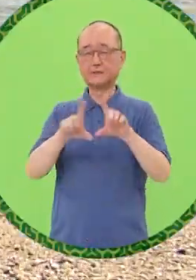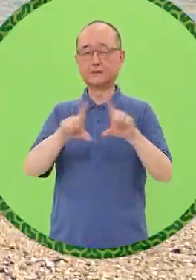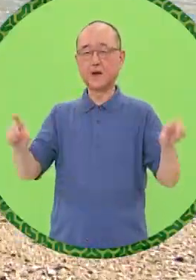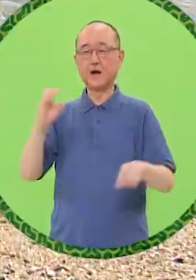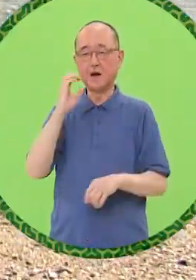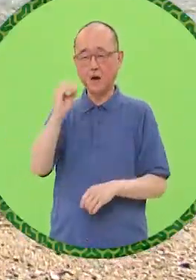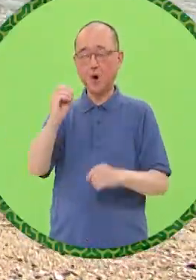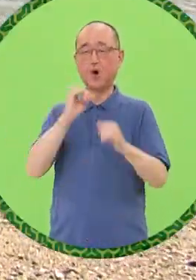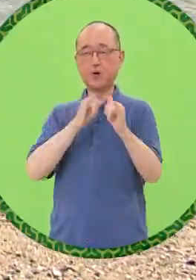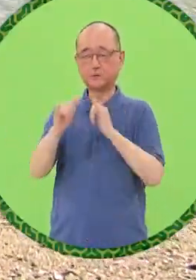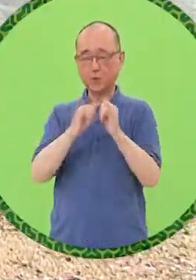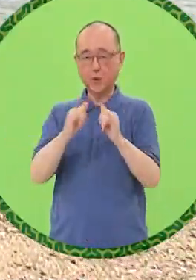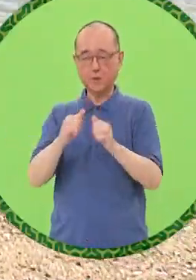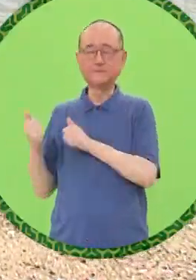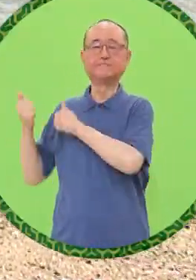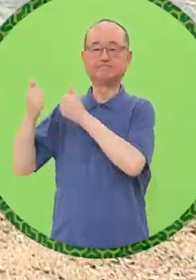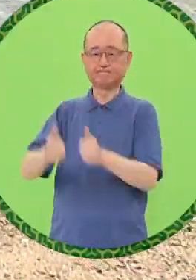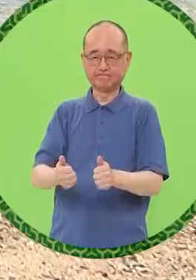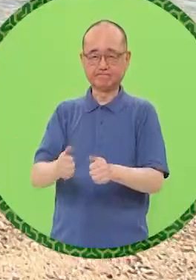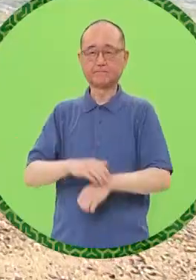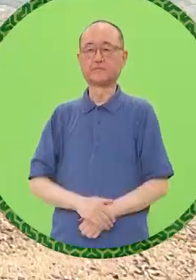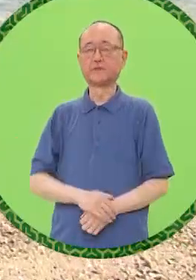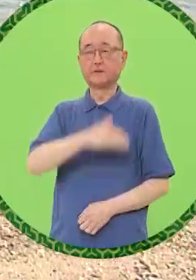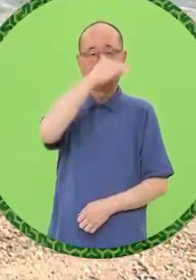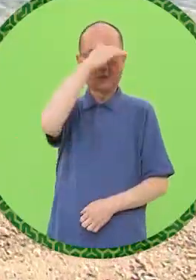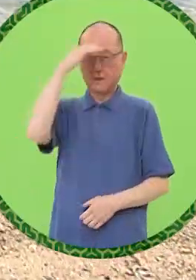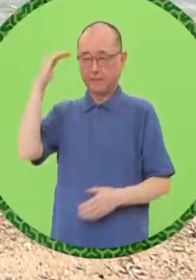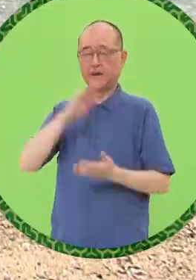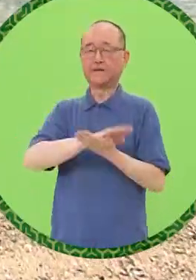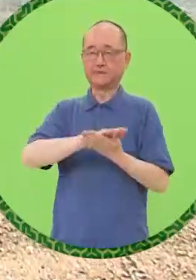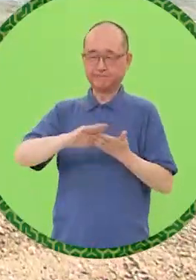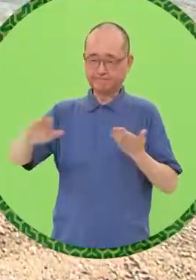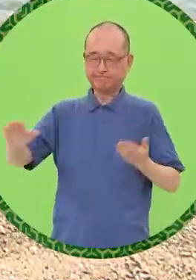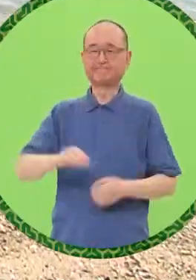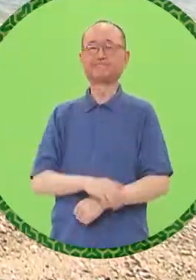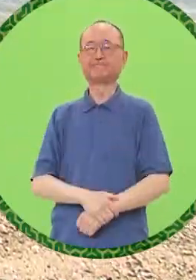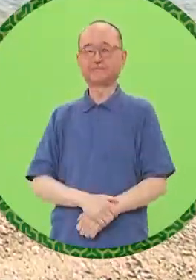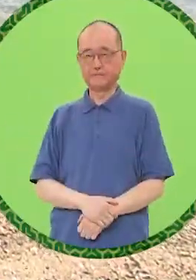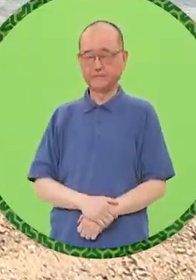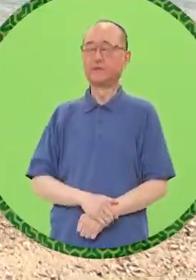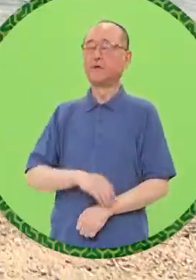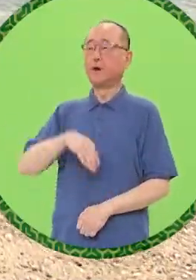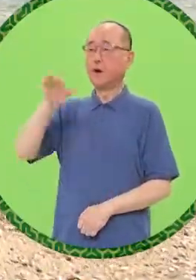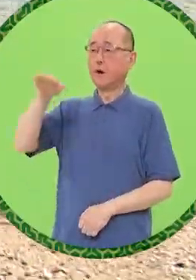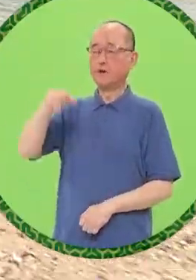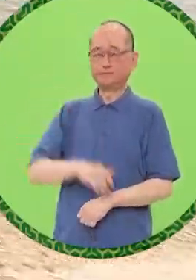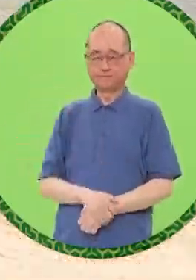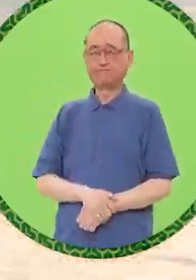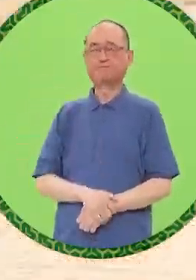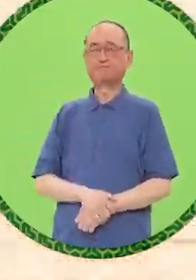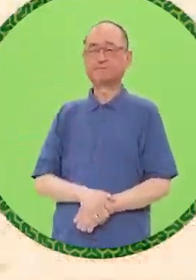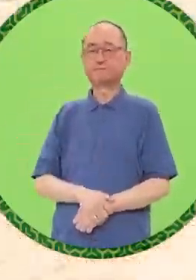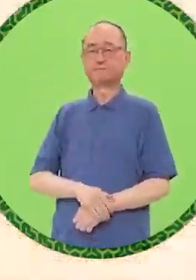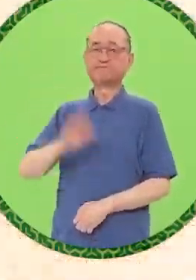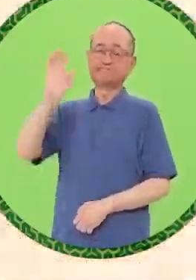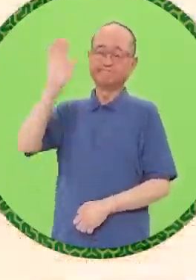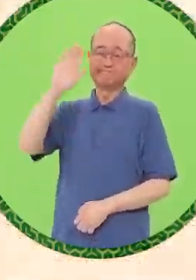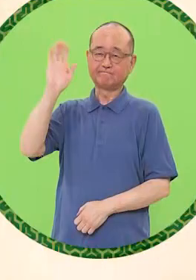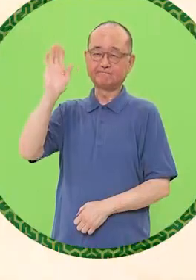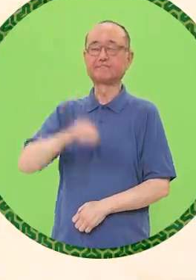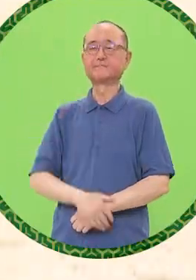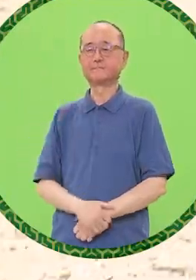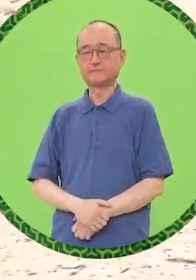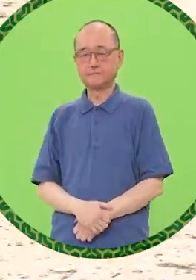山口県平尾町にやってきました。いや、綺麗な眺めですね。 内神さん、